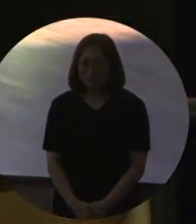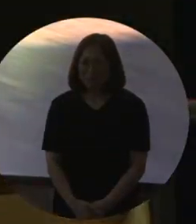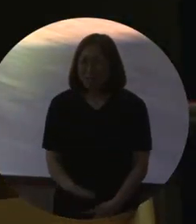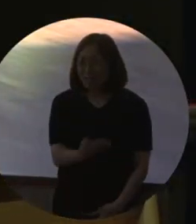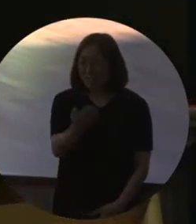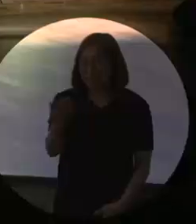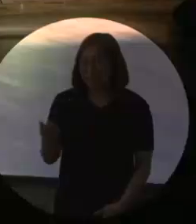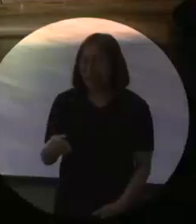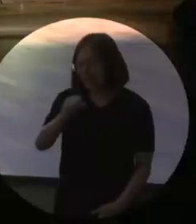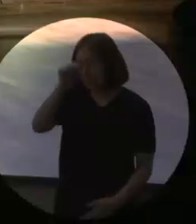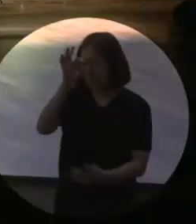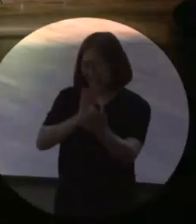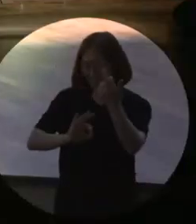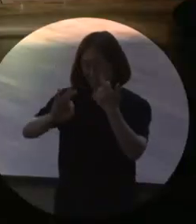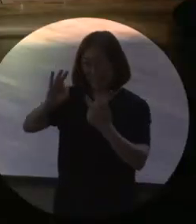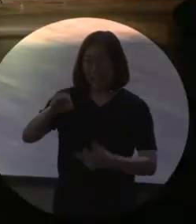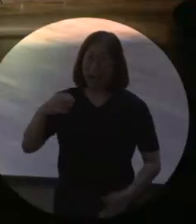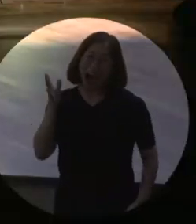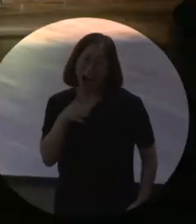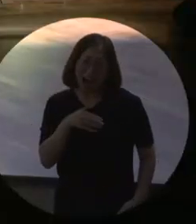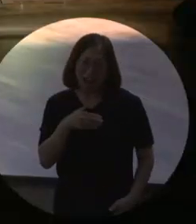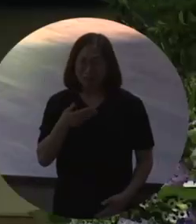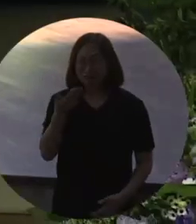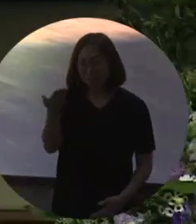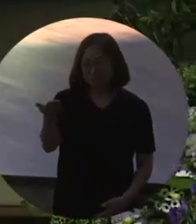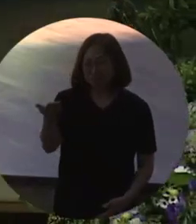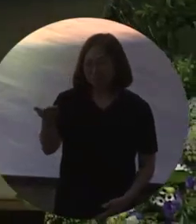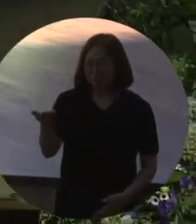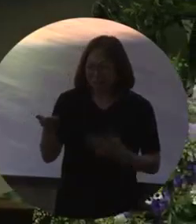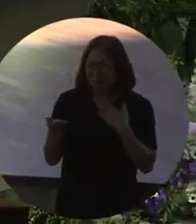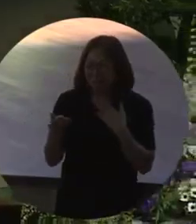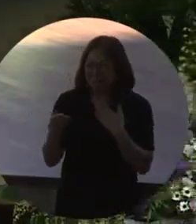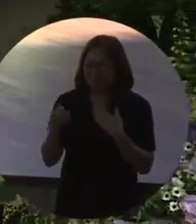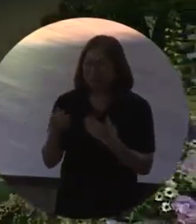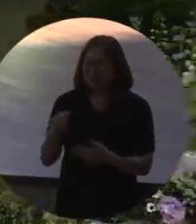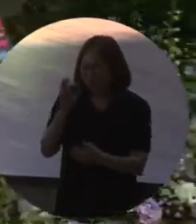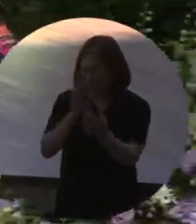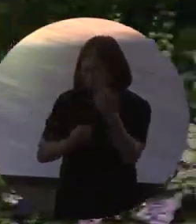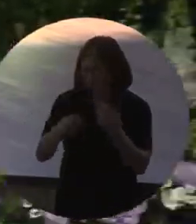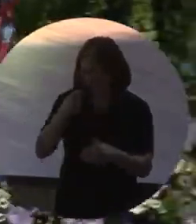여러분 좋은 아침입니다. 어머, 우리 부장님은 모닝커피.